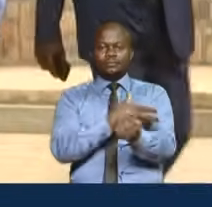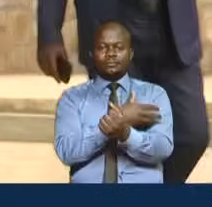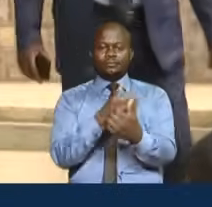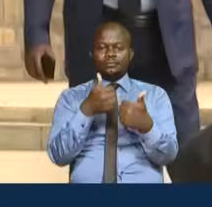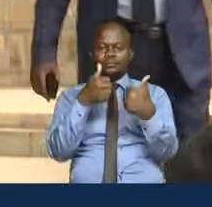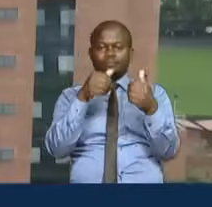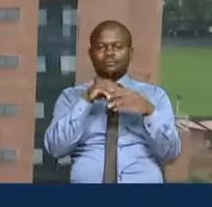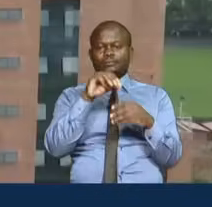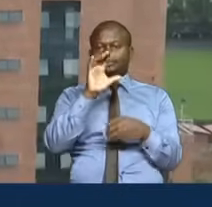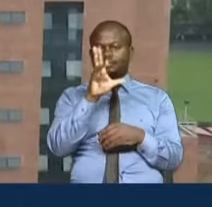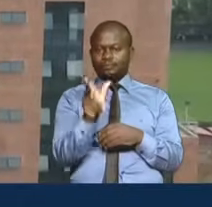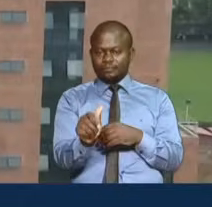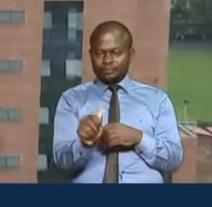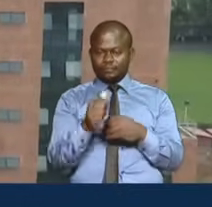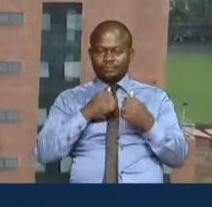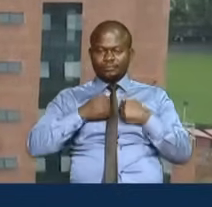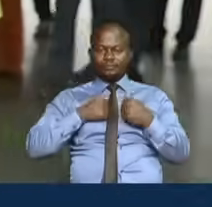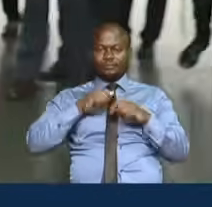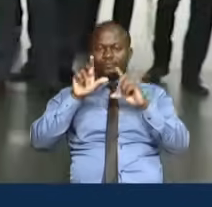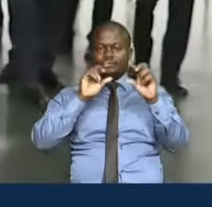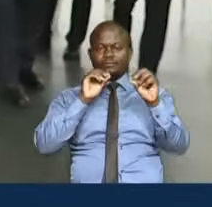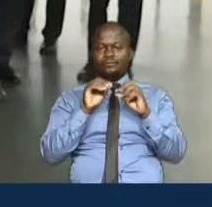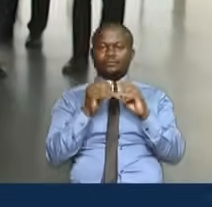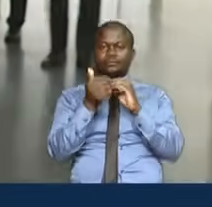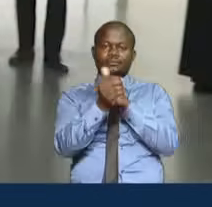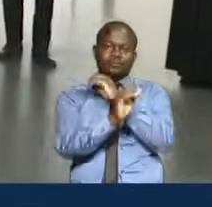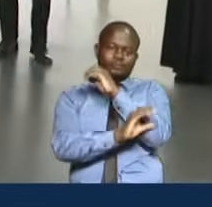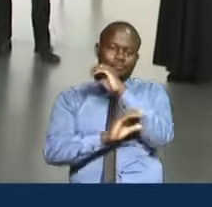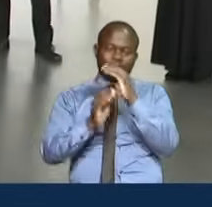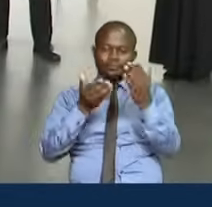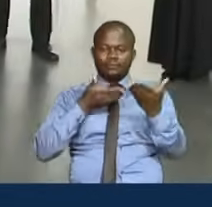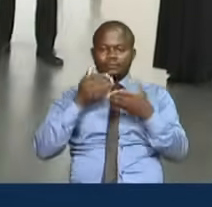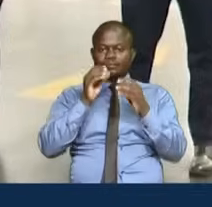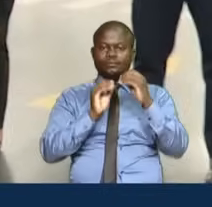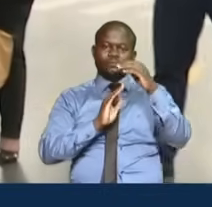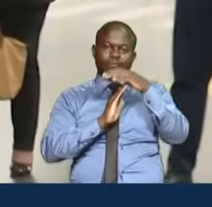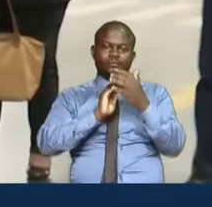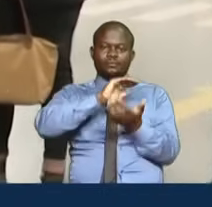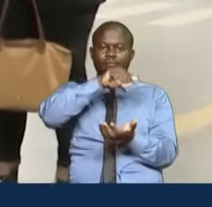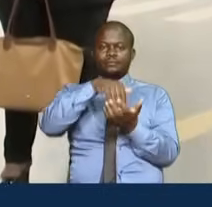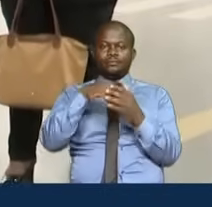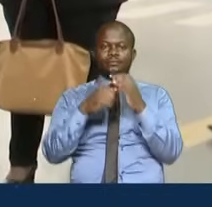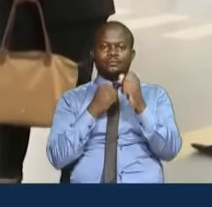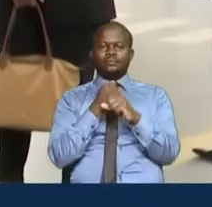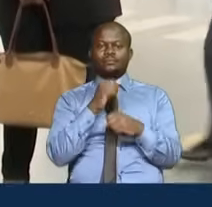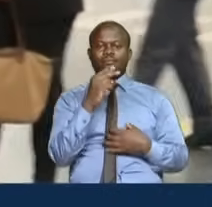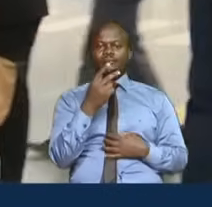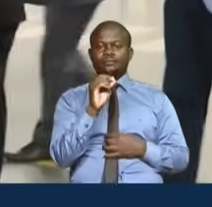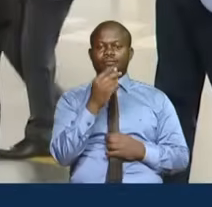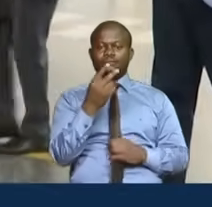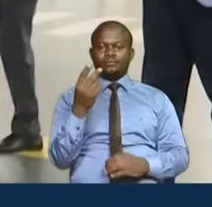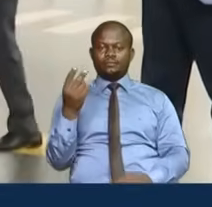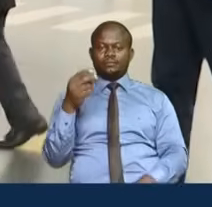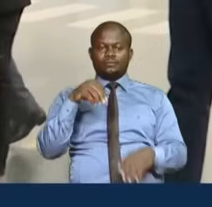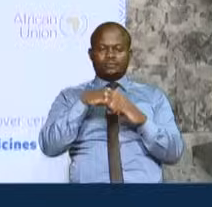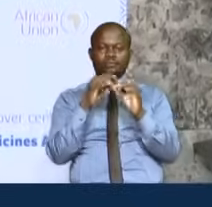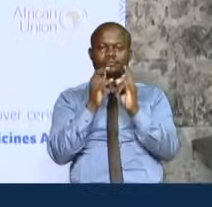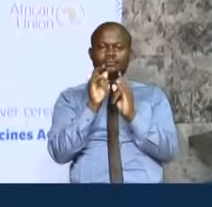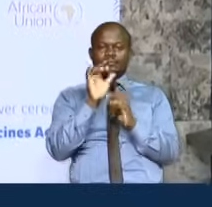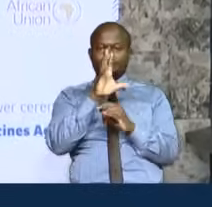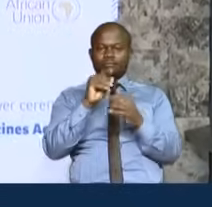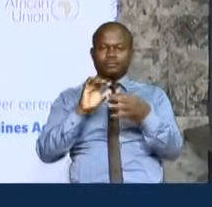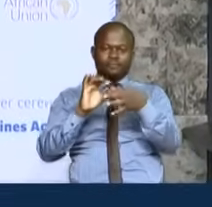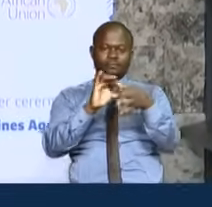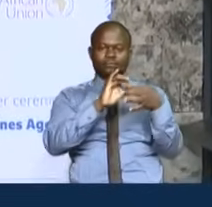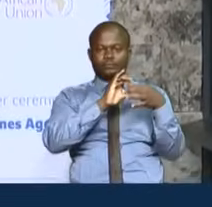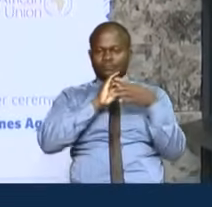mugabane wa Afurika. U Rwanda rwatoranijwe kuba arirwo ruzakira icyicaro gikuru cy'iki kigo muri 2022 mu nama y'umuryango wa Afurika yunze